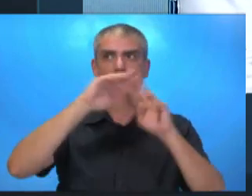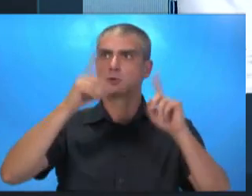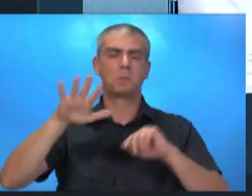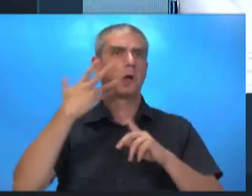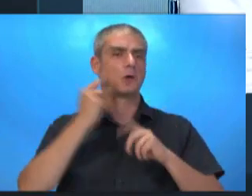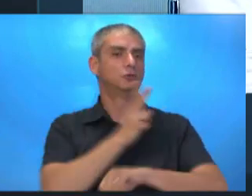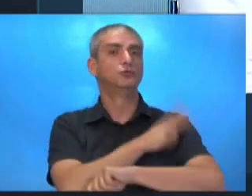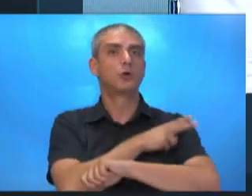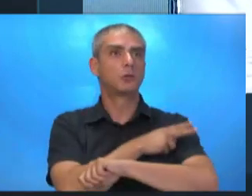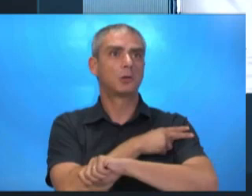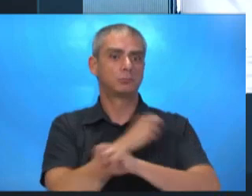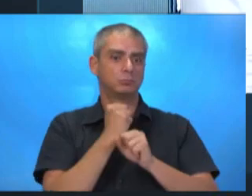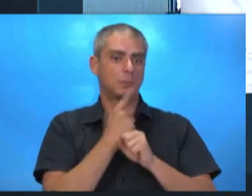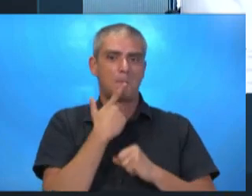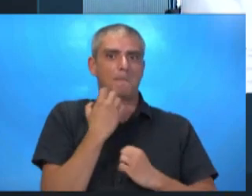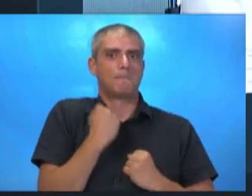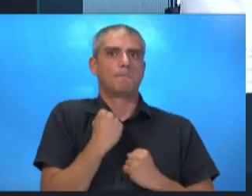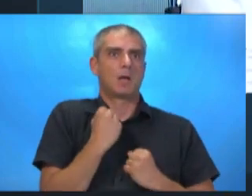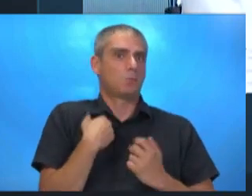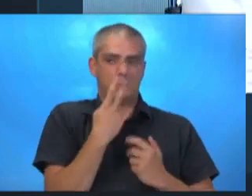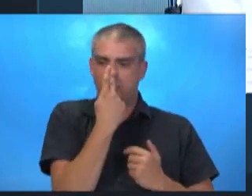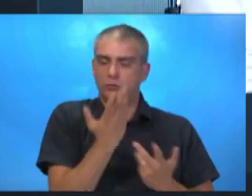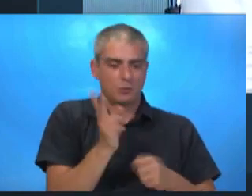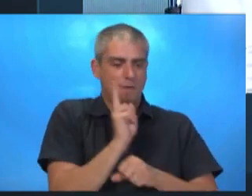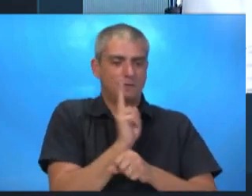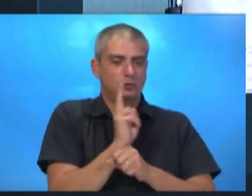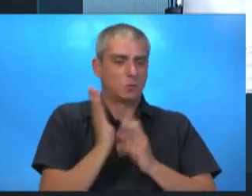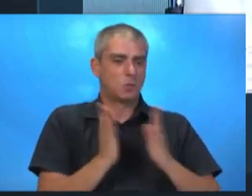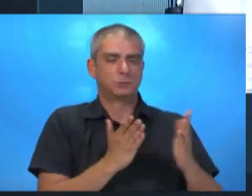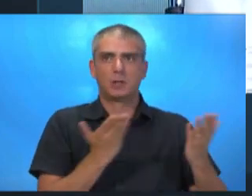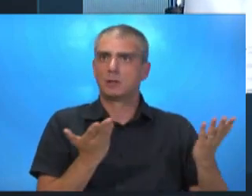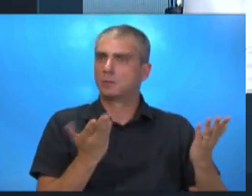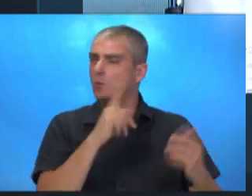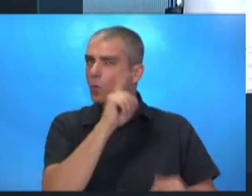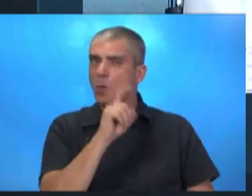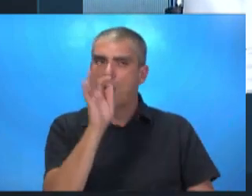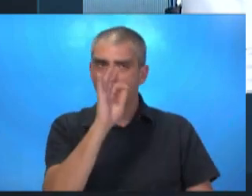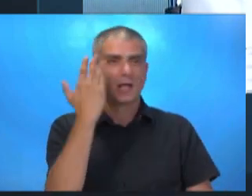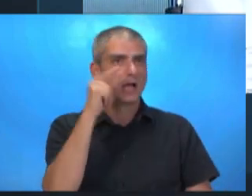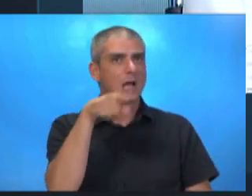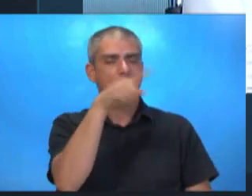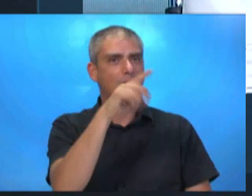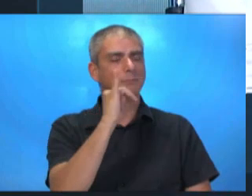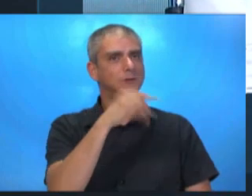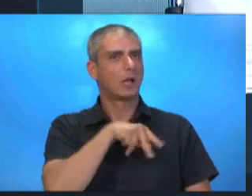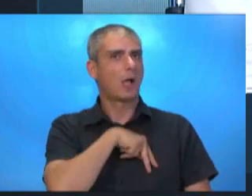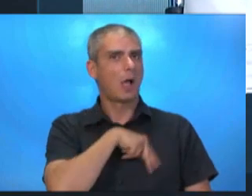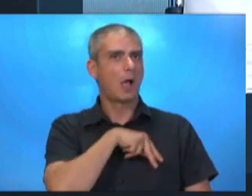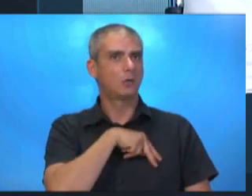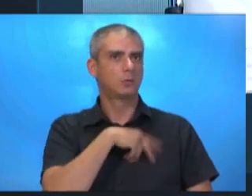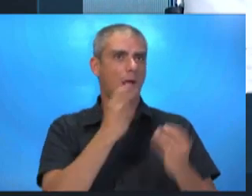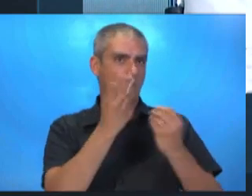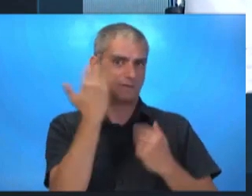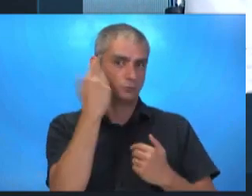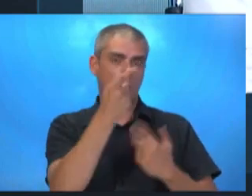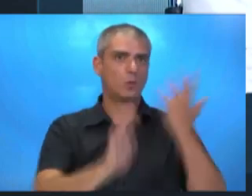השוטרים נקטו באיפוק לפי התמונות שראינו ושמרו על הסדר. אז אולי בכל זאת הייתה לכם איזושהי אחריות לדברים שהיו,